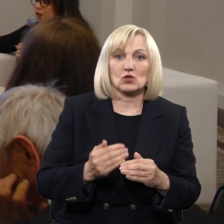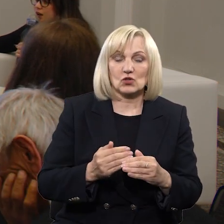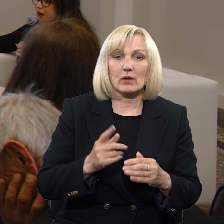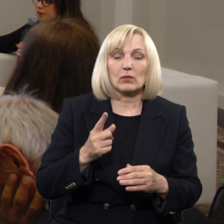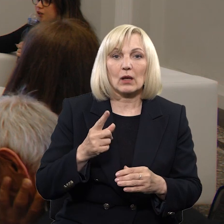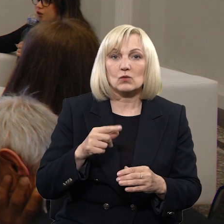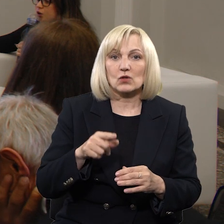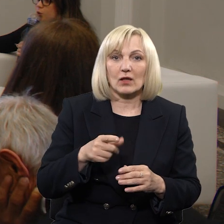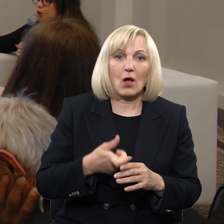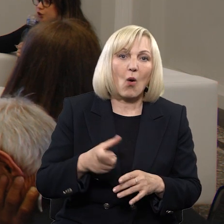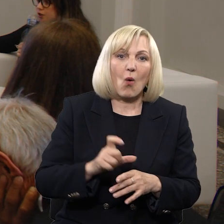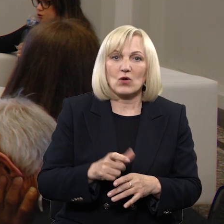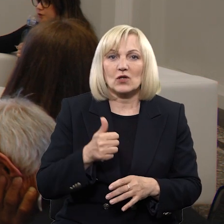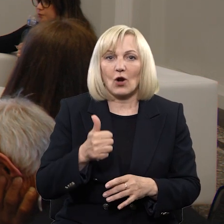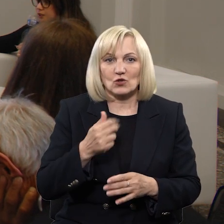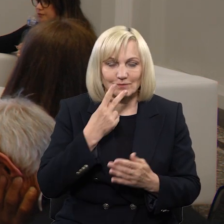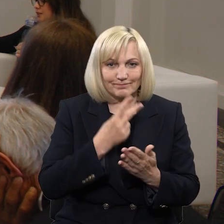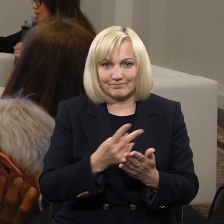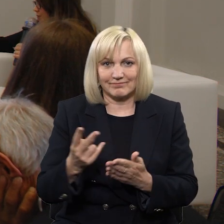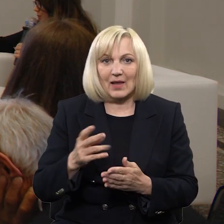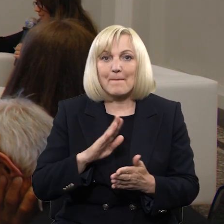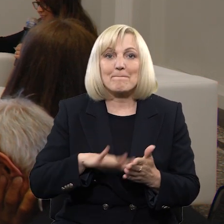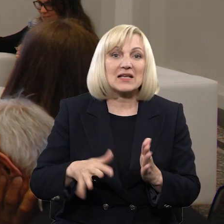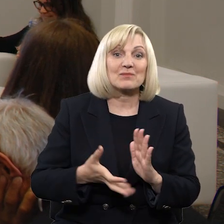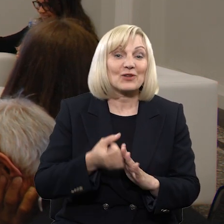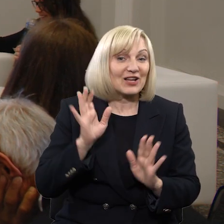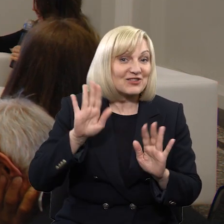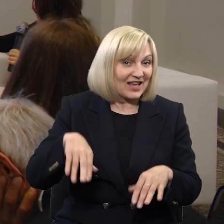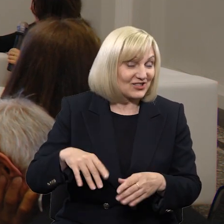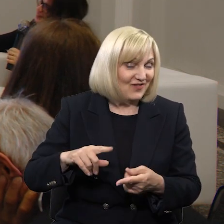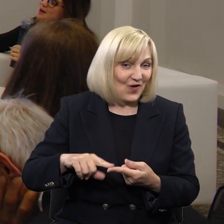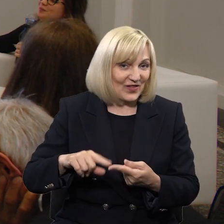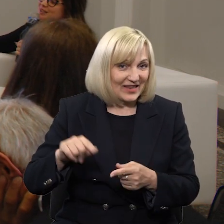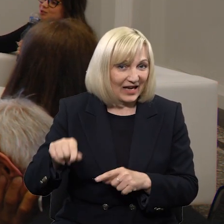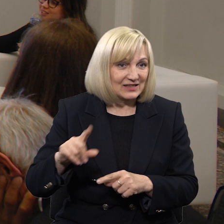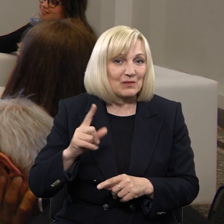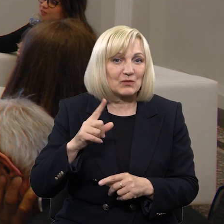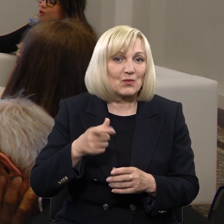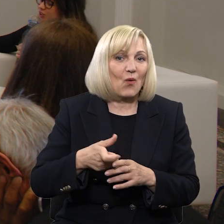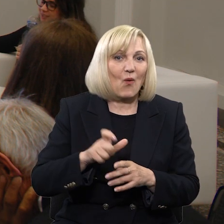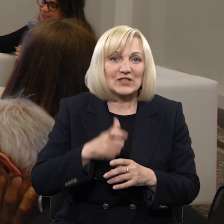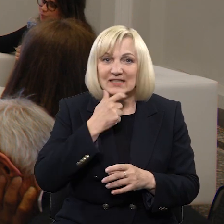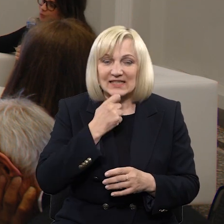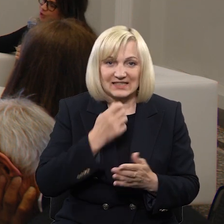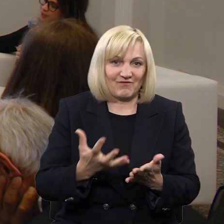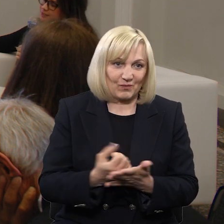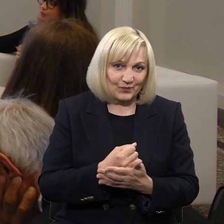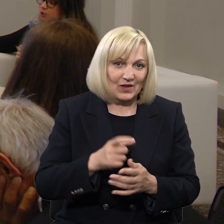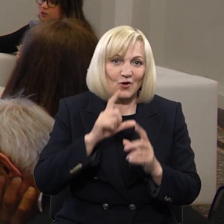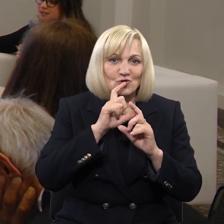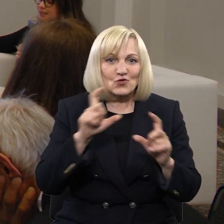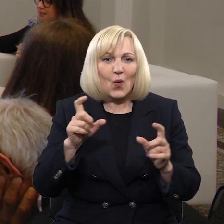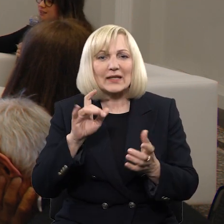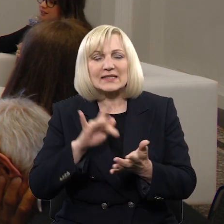потому что она очень хорошо просматривается даже без поддержки ВКонтакте потому что очень красиво получилось